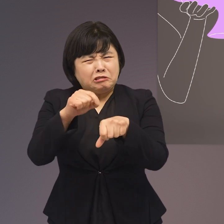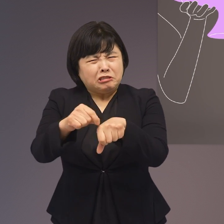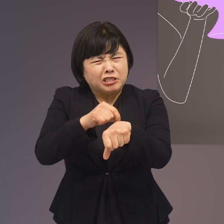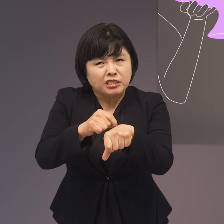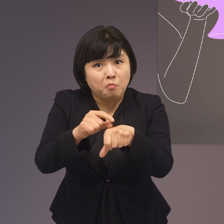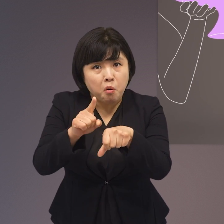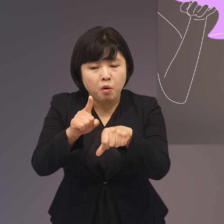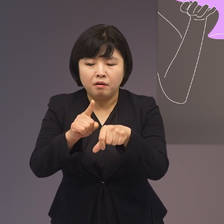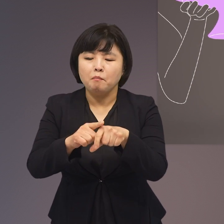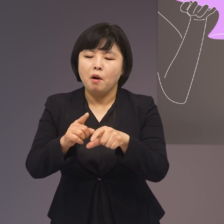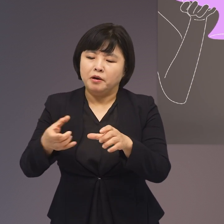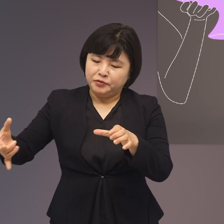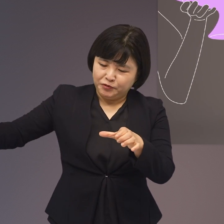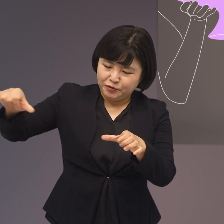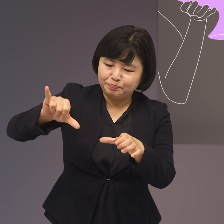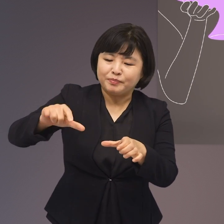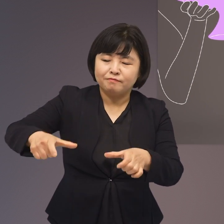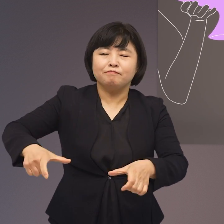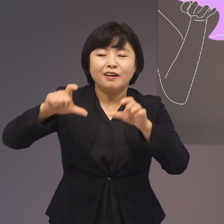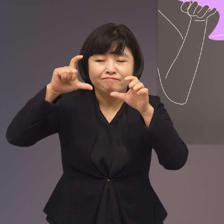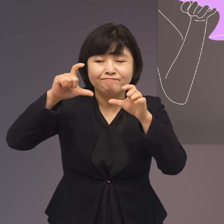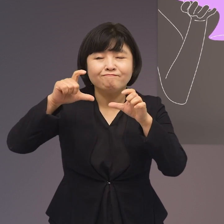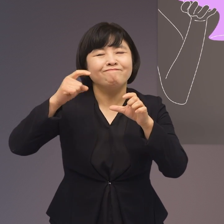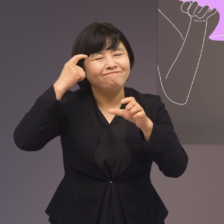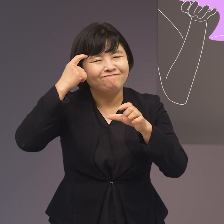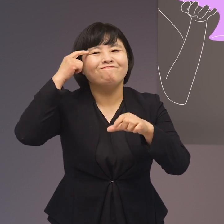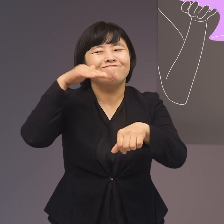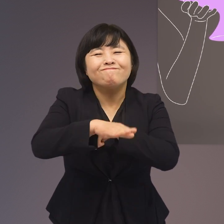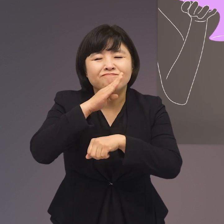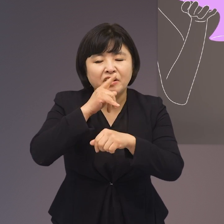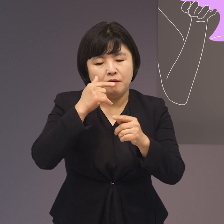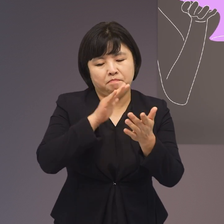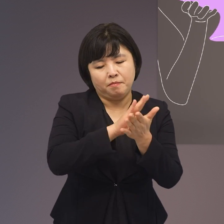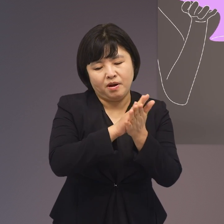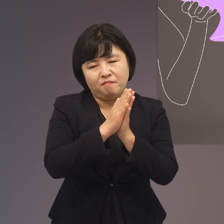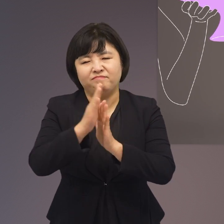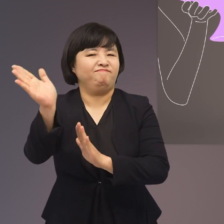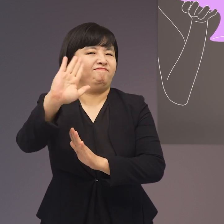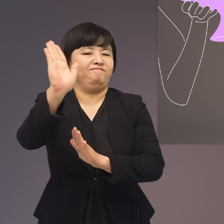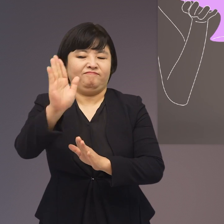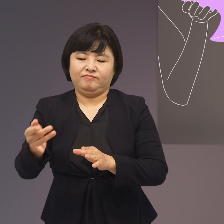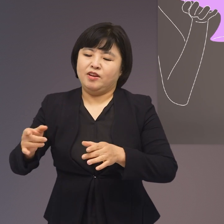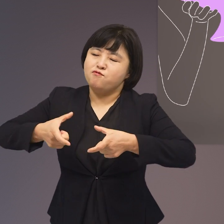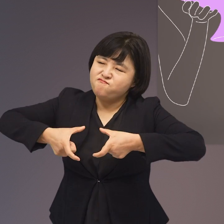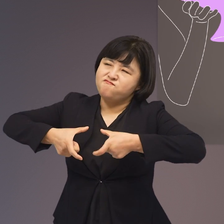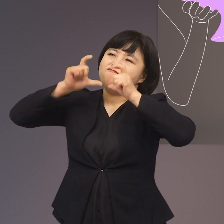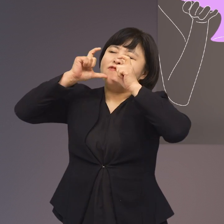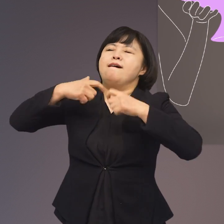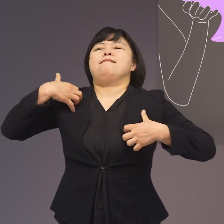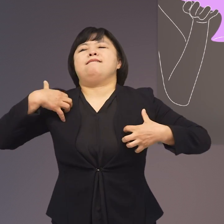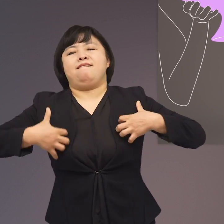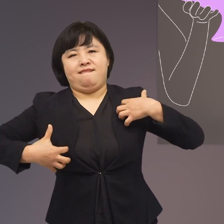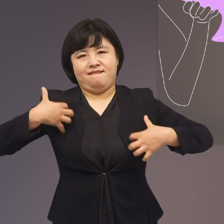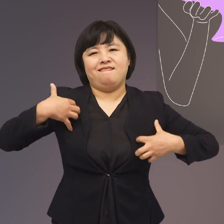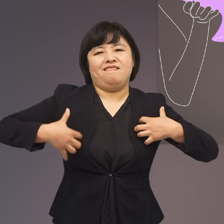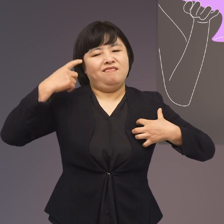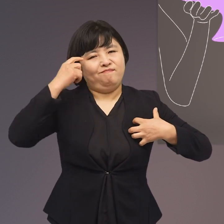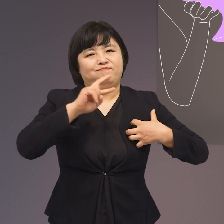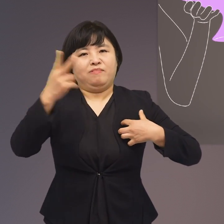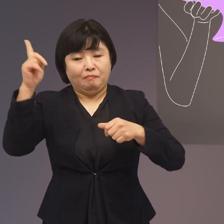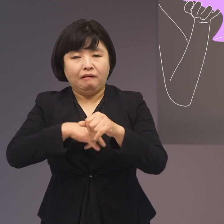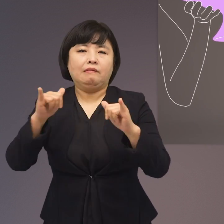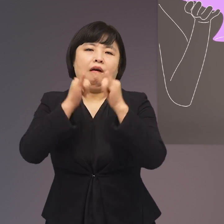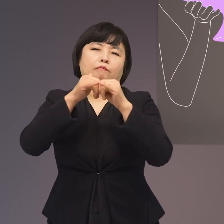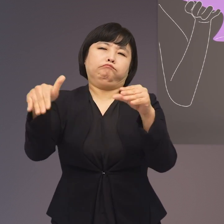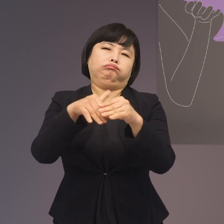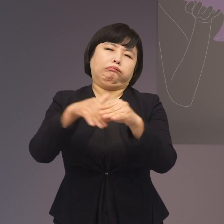특수한 형태로 인해 액체를 담아 마시는 실질적인 용도 못지않게 함께 마시고 즐기는 사회 문화적인